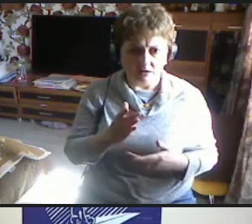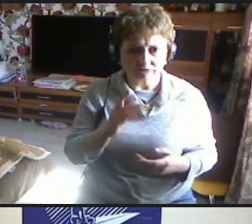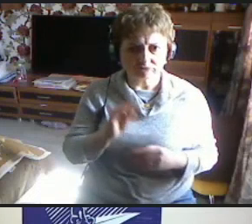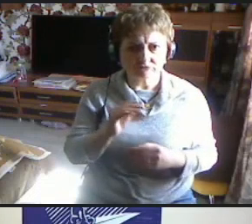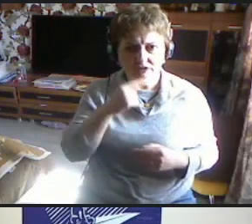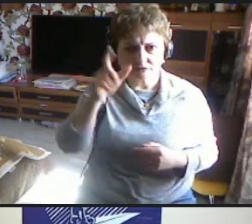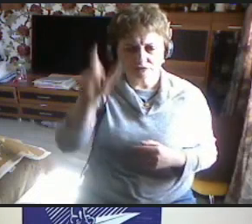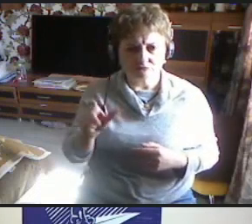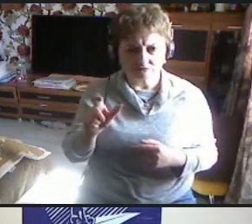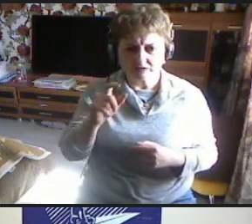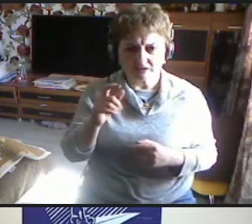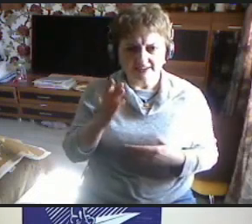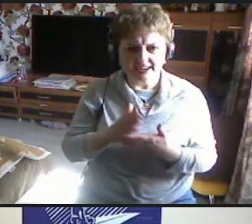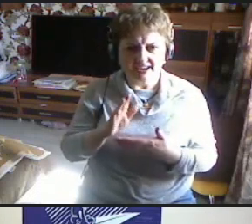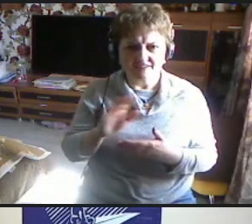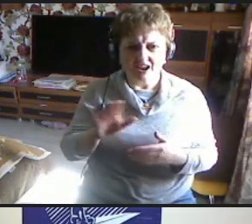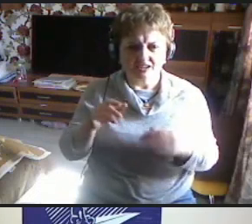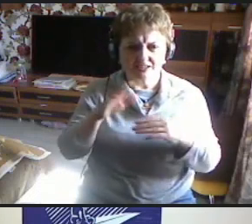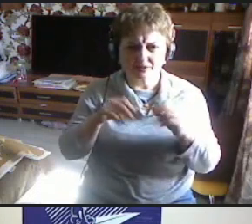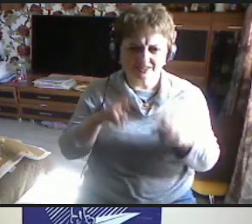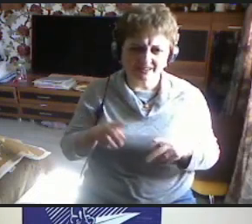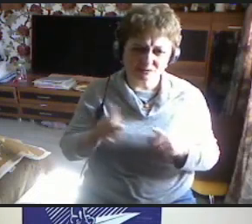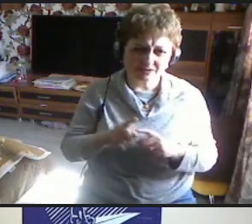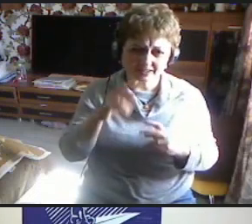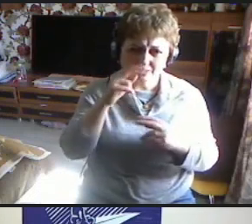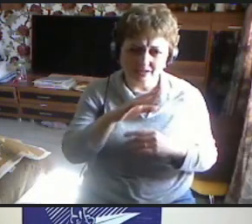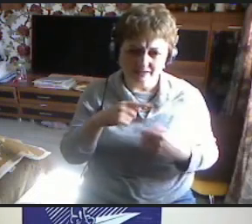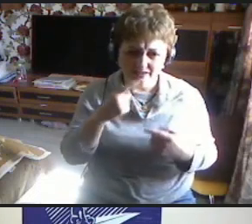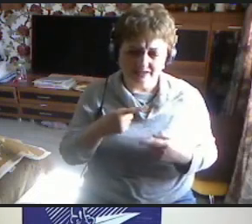является непрофессионалом, ну, я думаю, что это неправильно. Так.